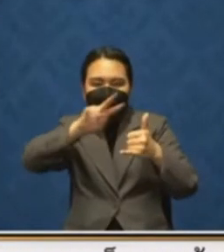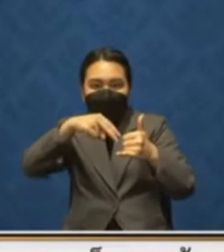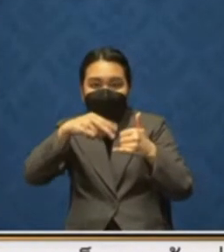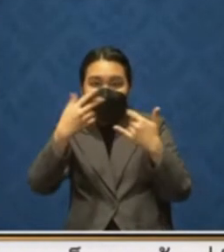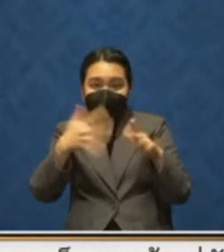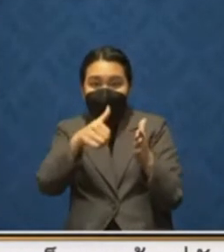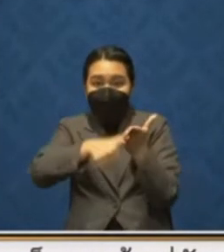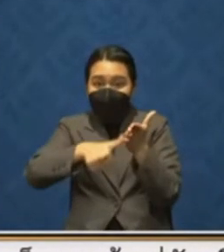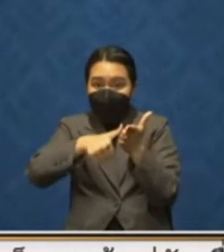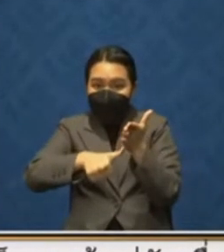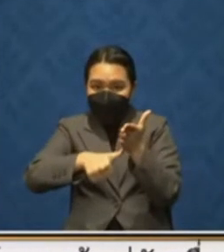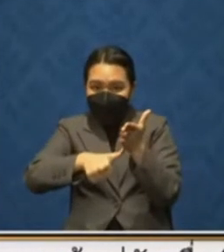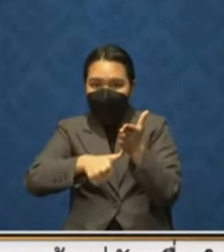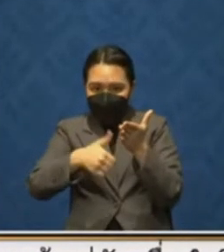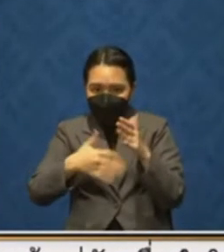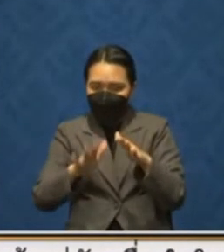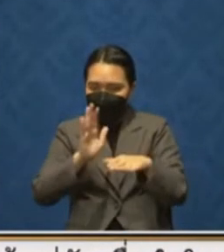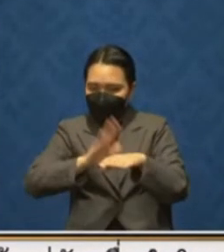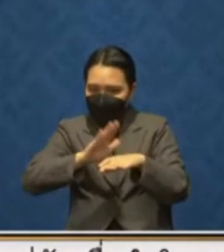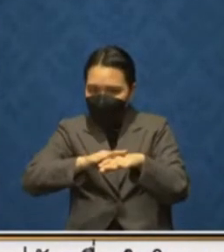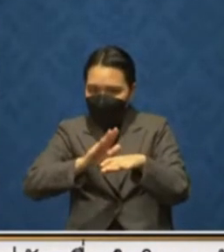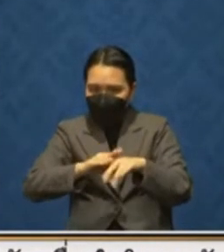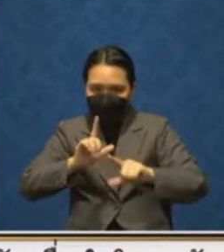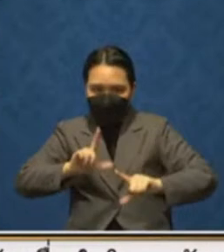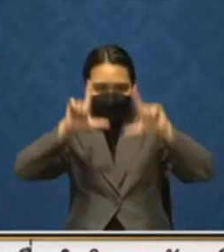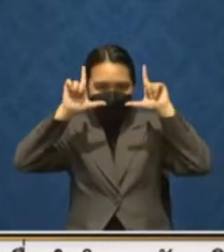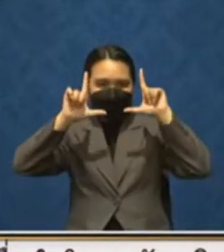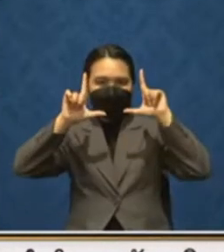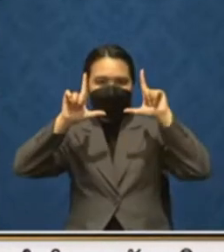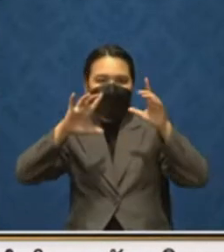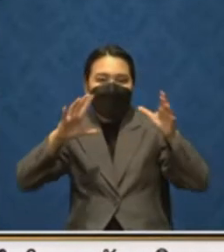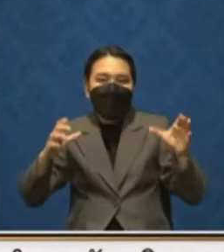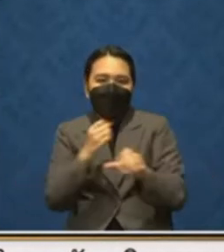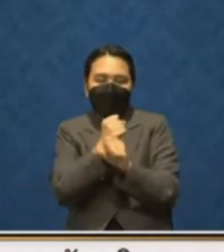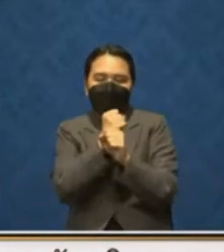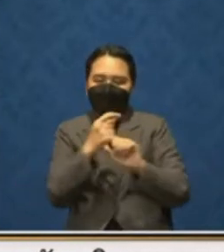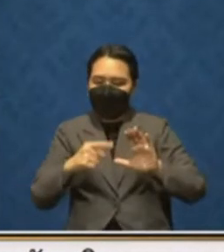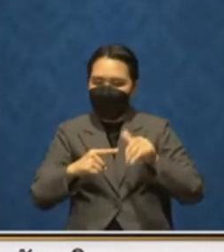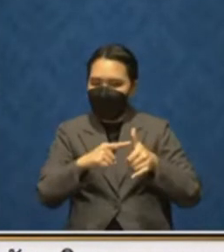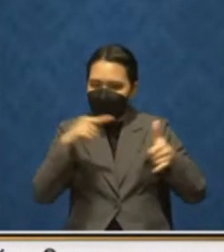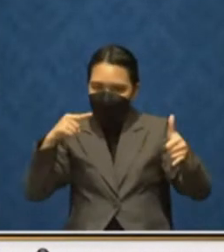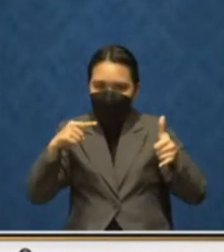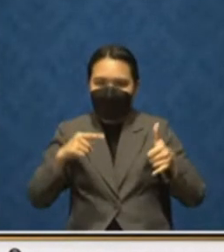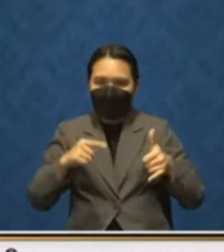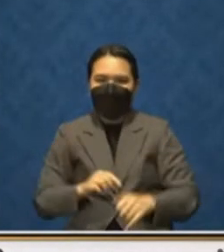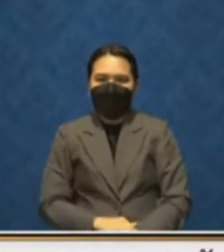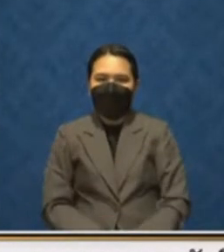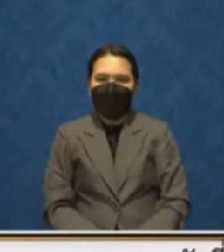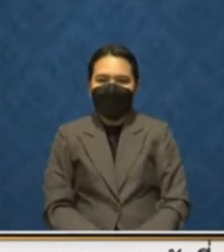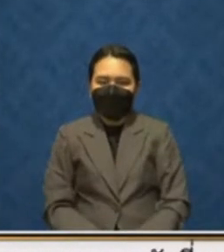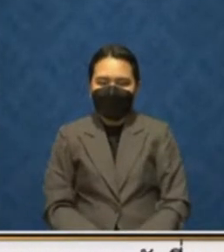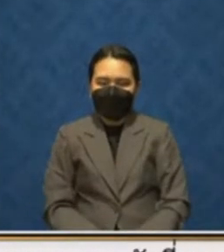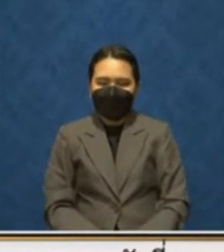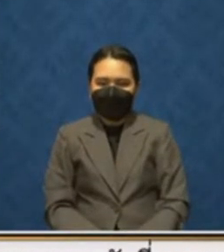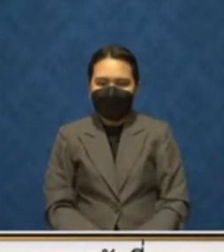คุณหน้าสรุปว่าเป็นฆาตกรนะครับครับ